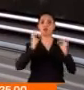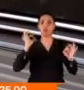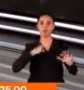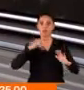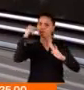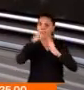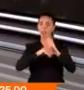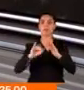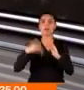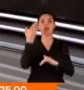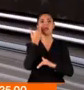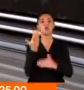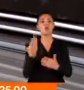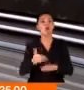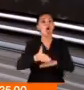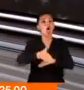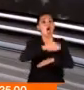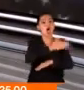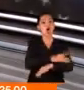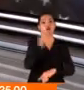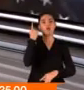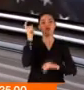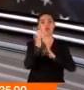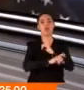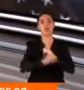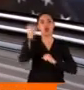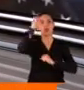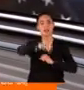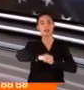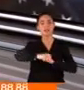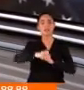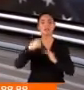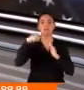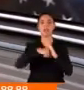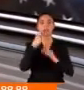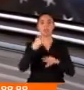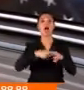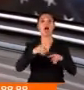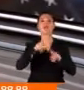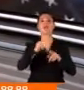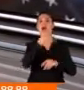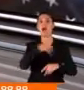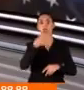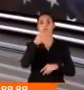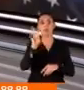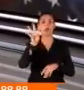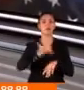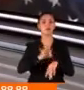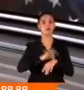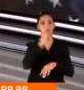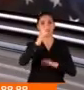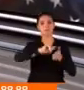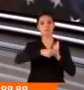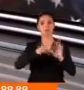Birazdan geniş ekranlarınıza taşıyacağız. Önce dünkü terör dehşetinin yankılarına bakalım. ATV Haber'de 45 dakikalık